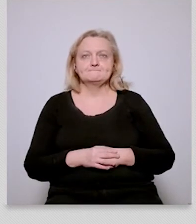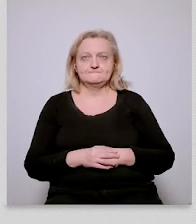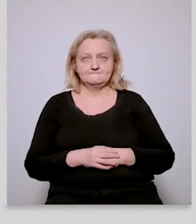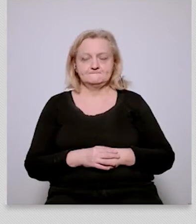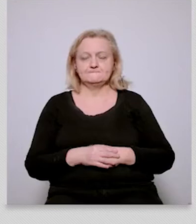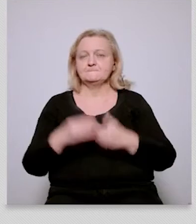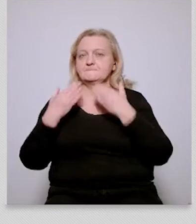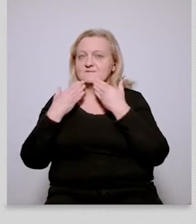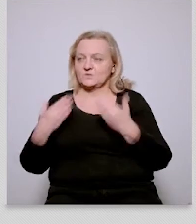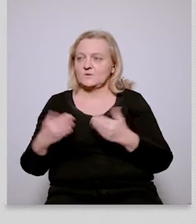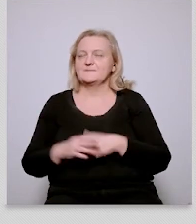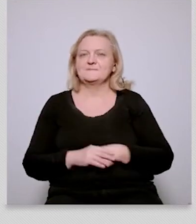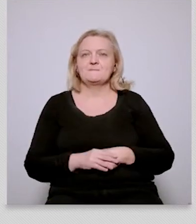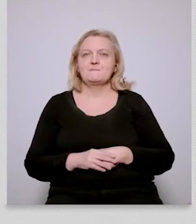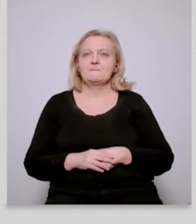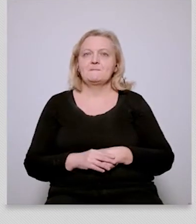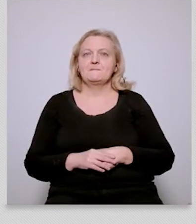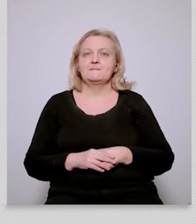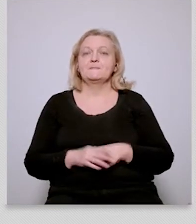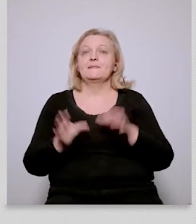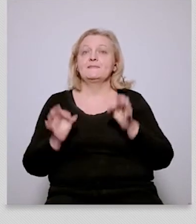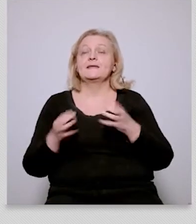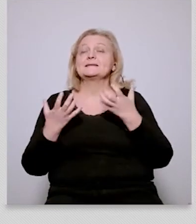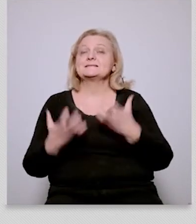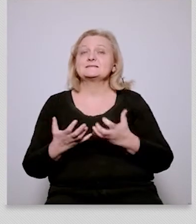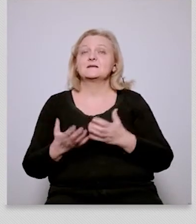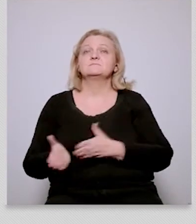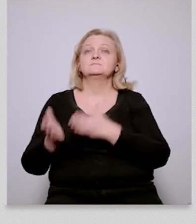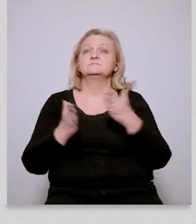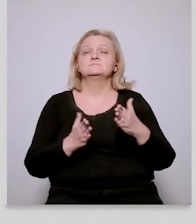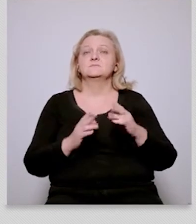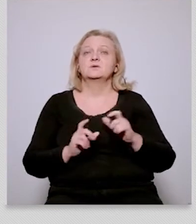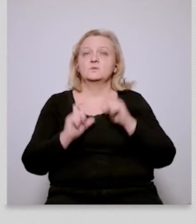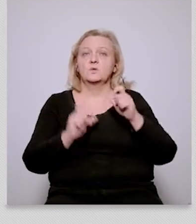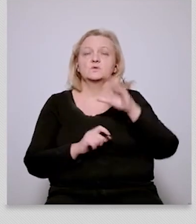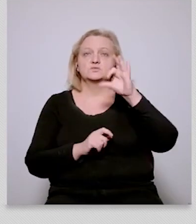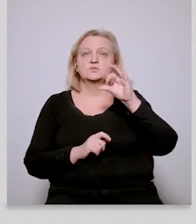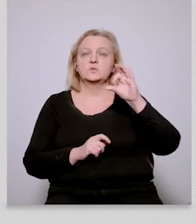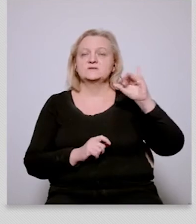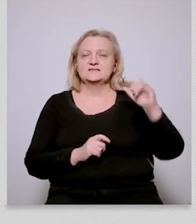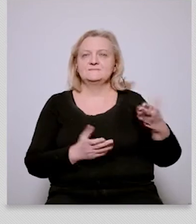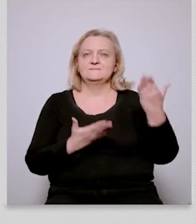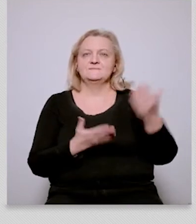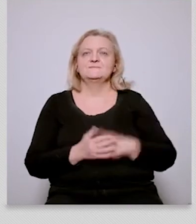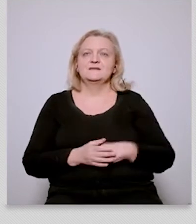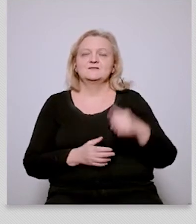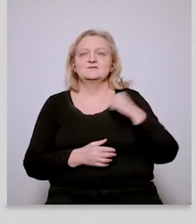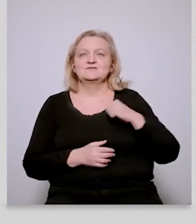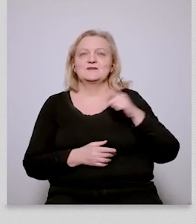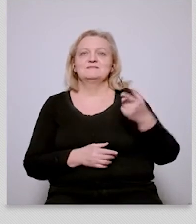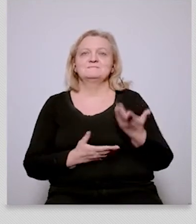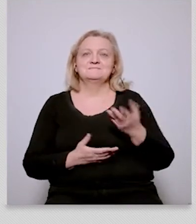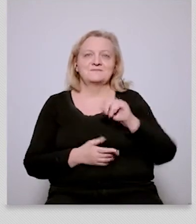dziękujemy i teraz chciałbym przekazać głos Suzy która czekała na